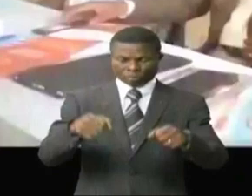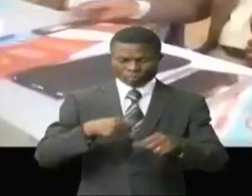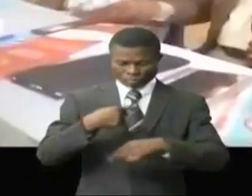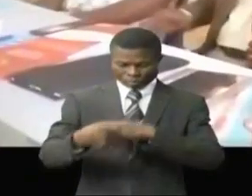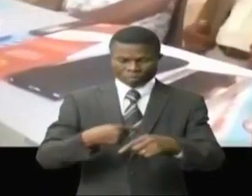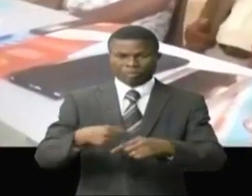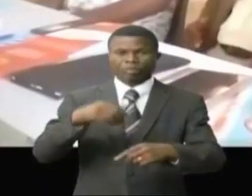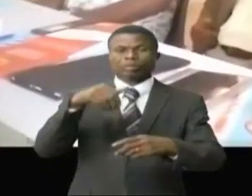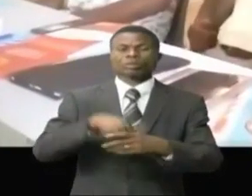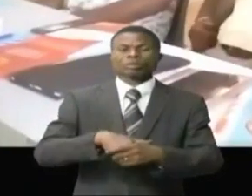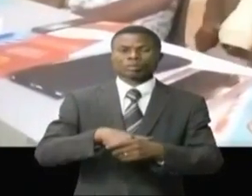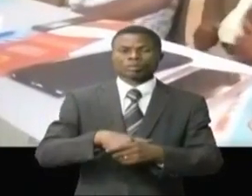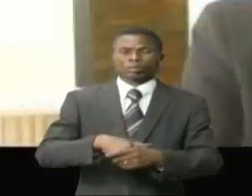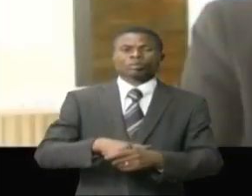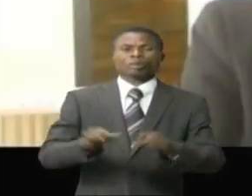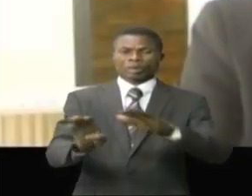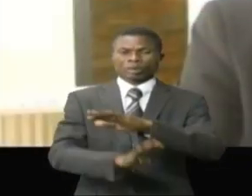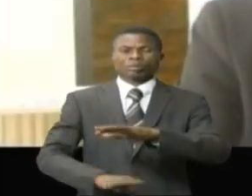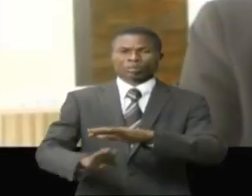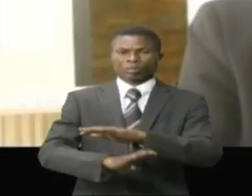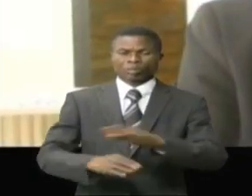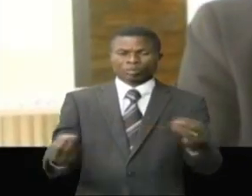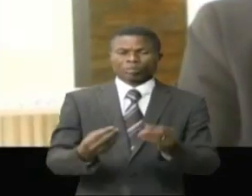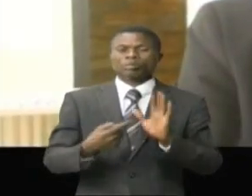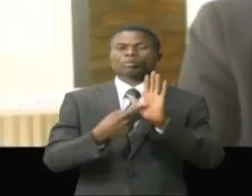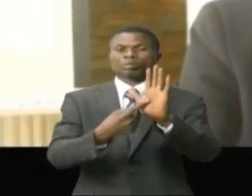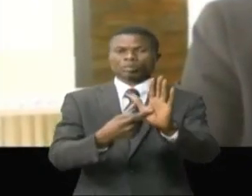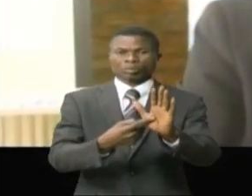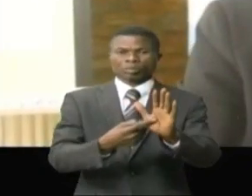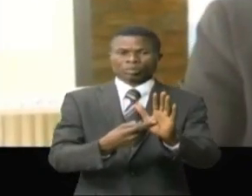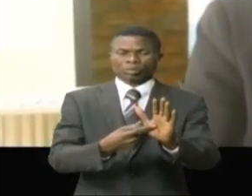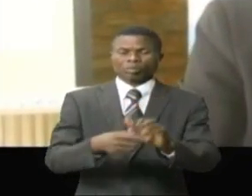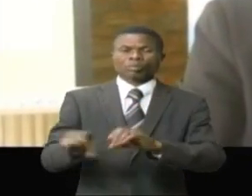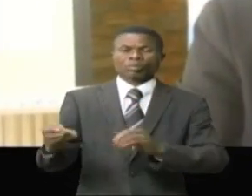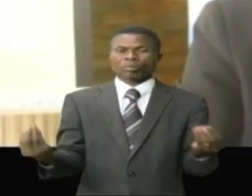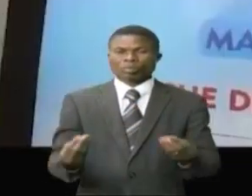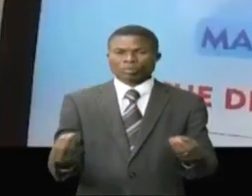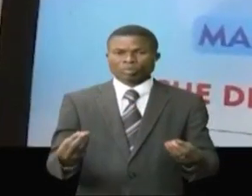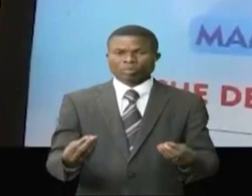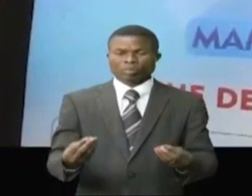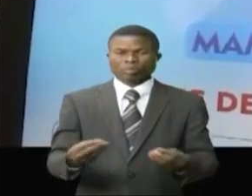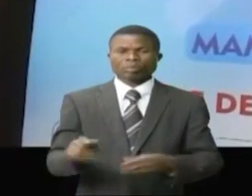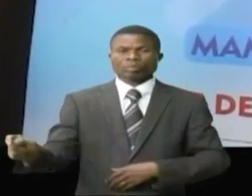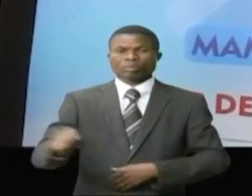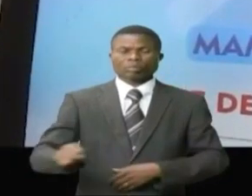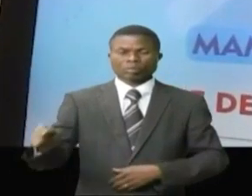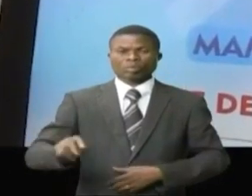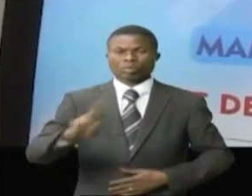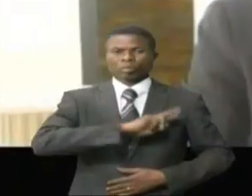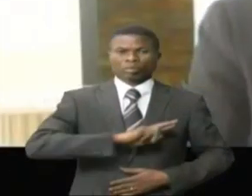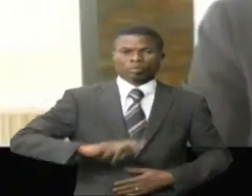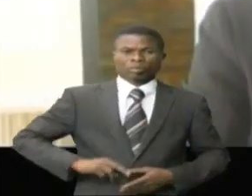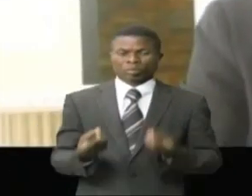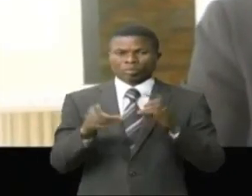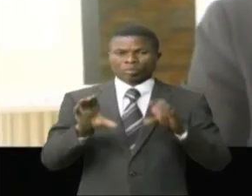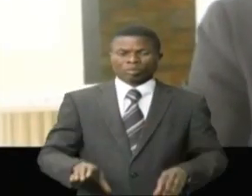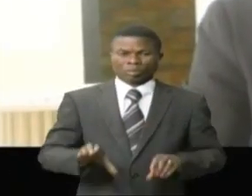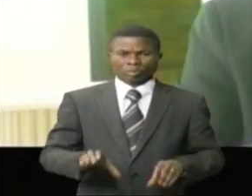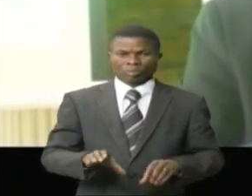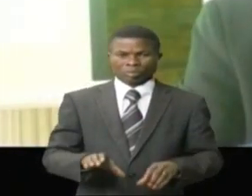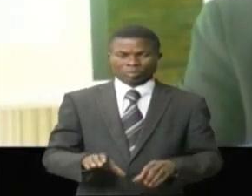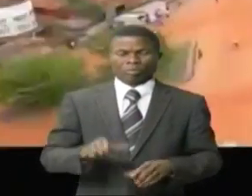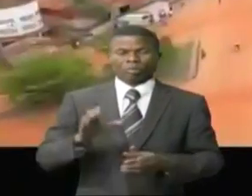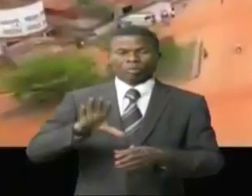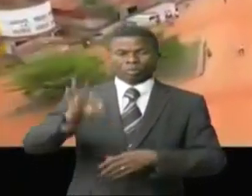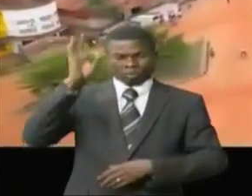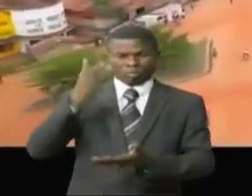commencer que par la base. C'est ce qui justifie le fait que les territoires de la République démocratique du Congo sont visés ici.